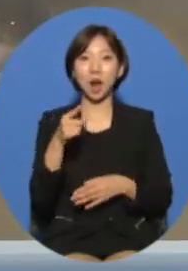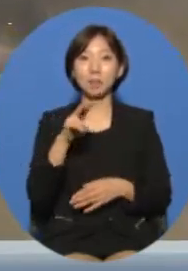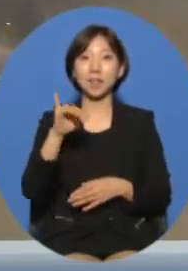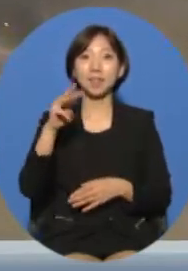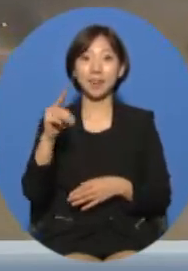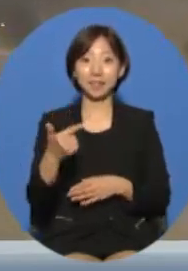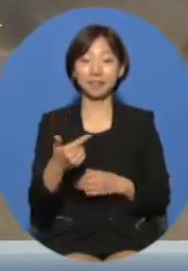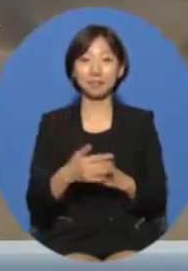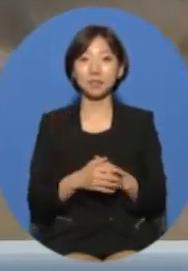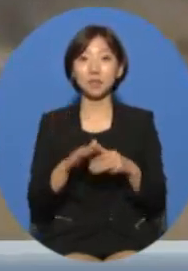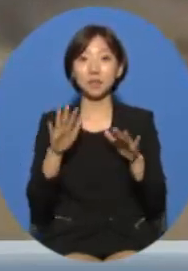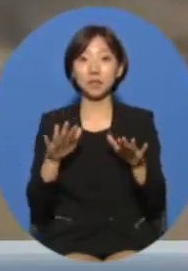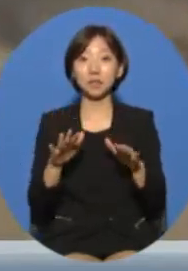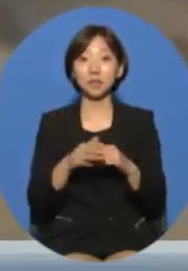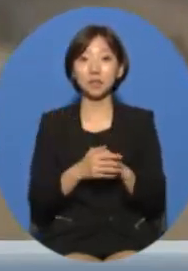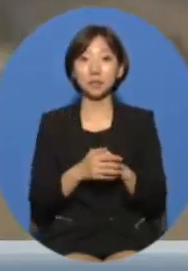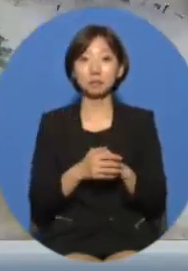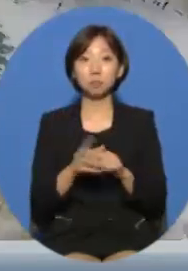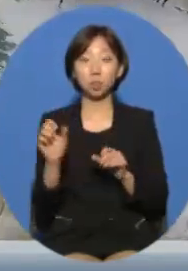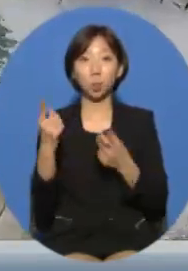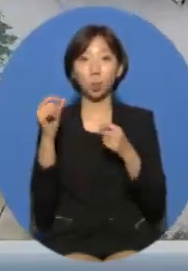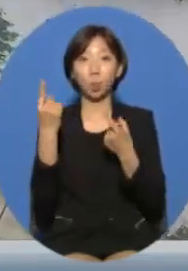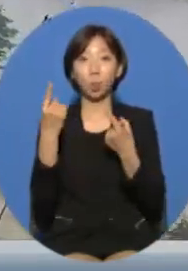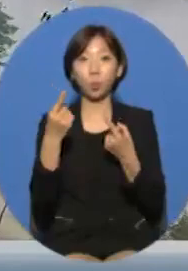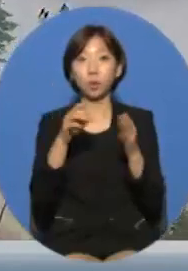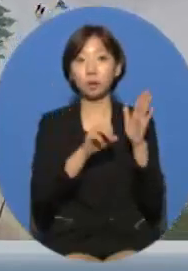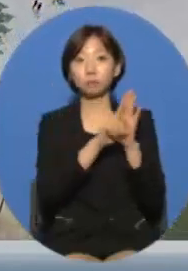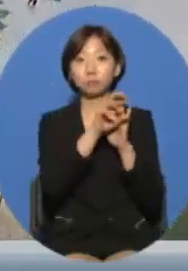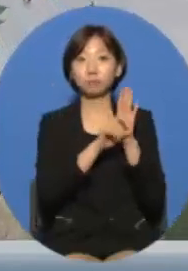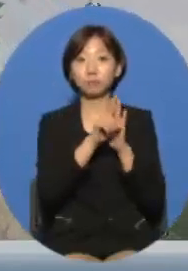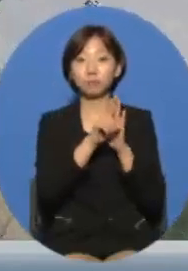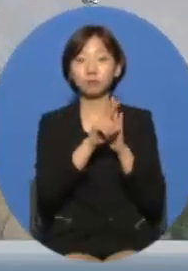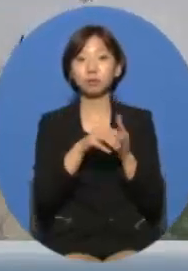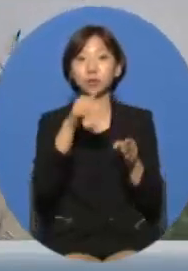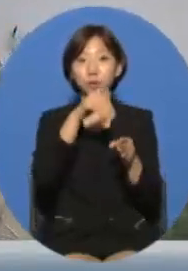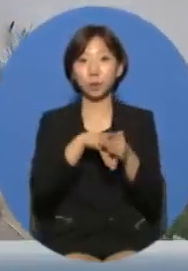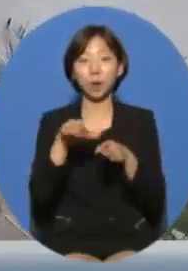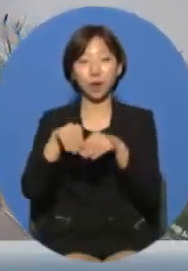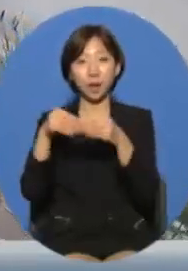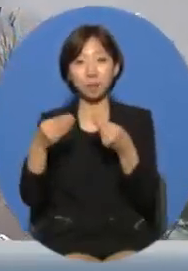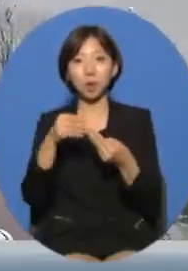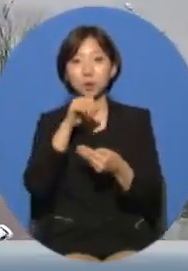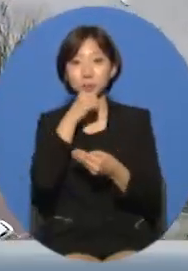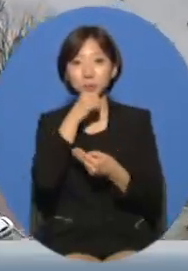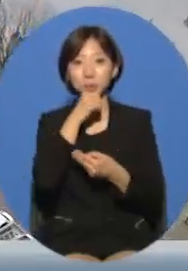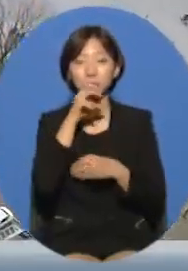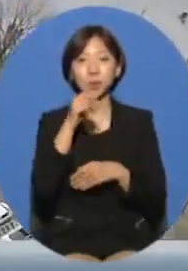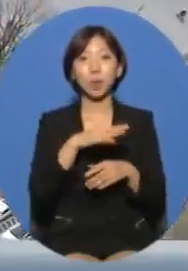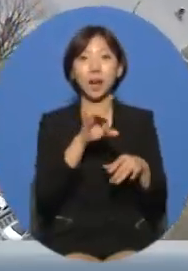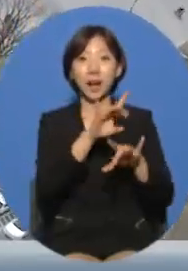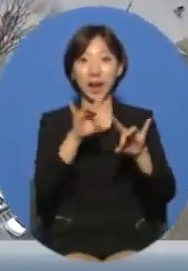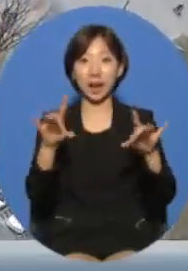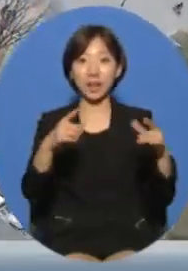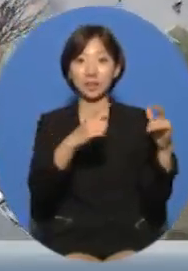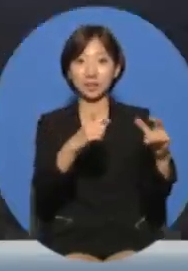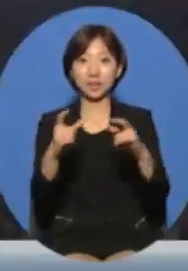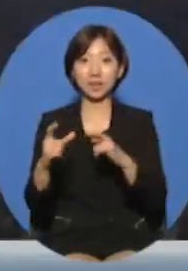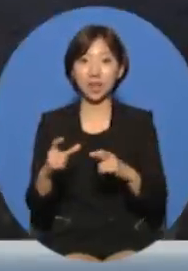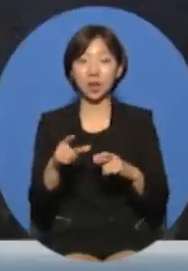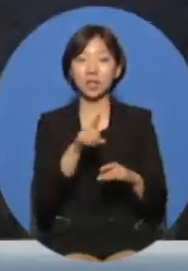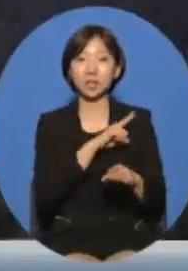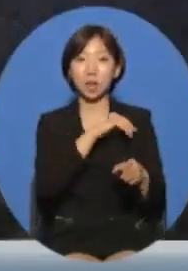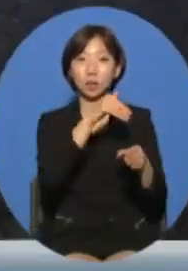저는 이곳에서 실시간으로 올라오는 전국 투개표율을 비롯해서 각 지역별 투표율, 특히 최고 투표율과